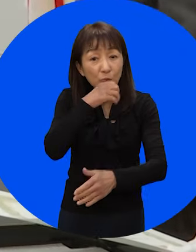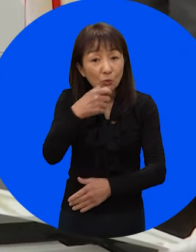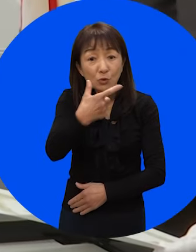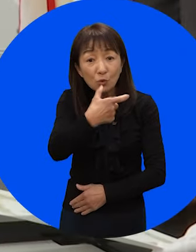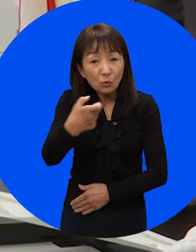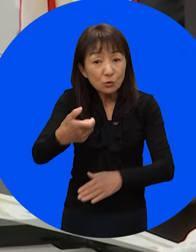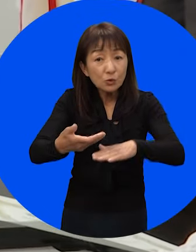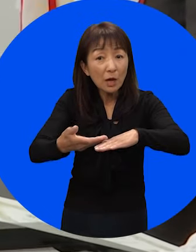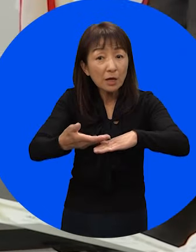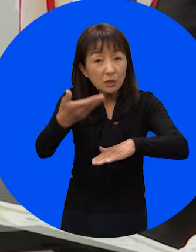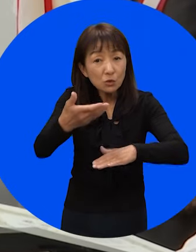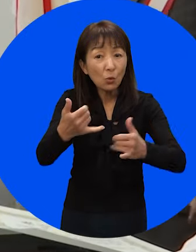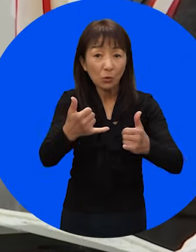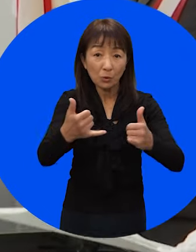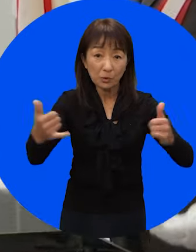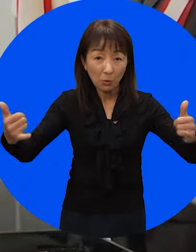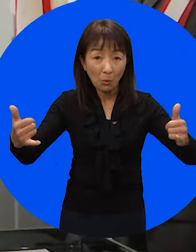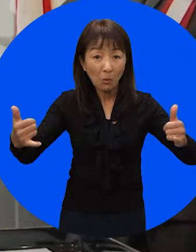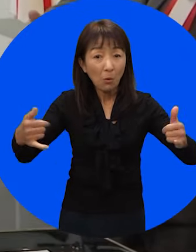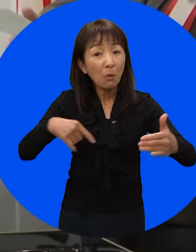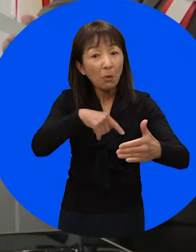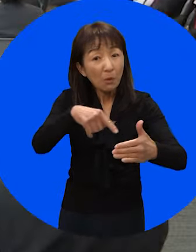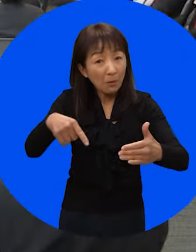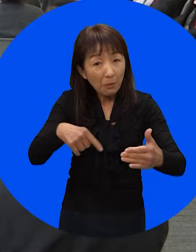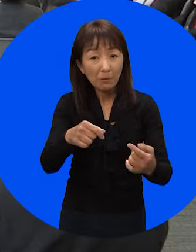上の方を毎年選出しています。